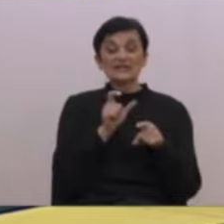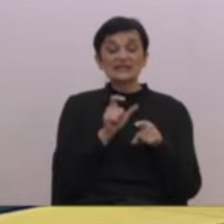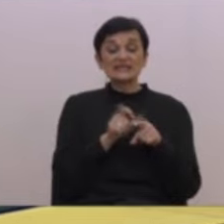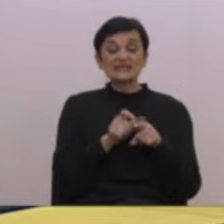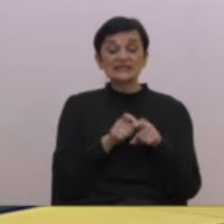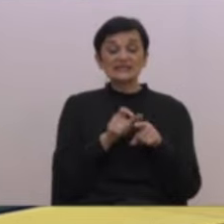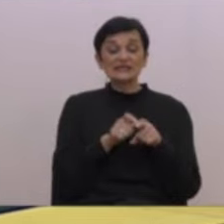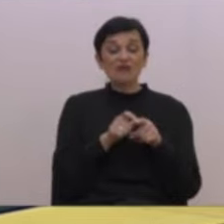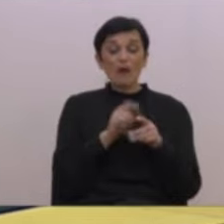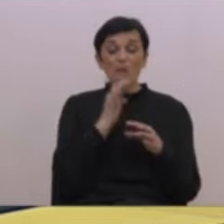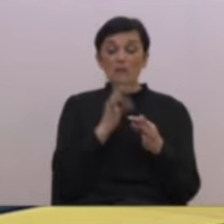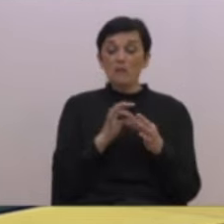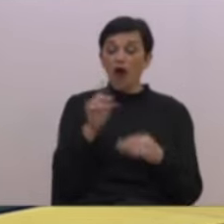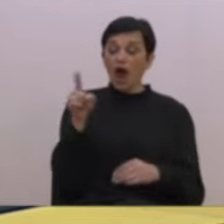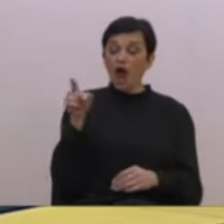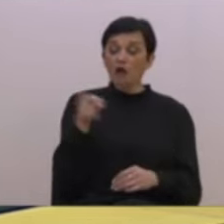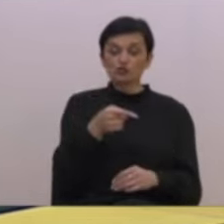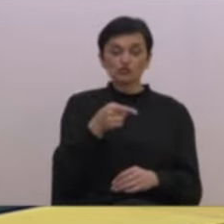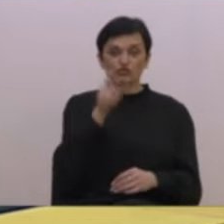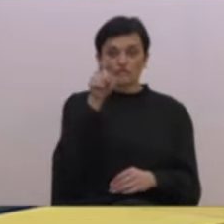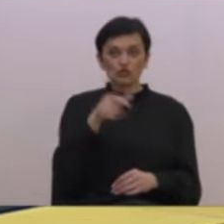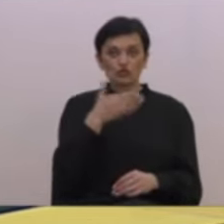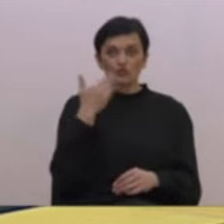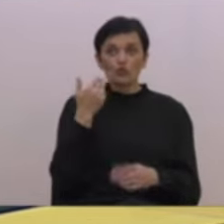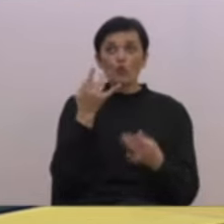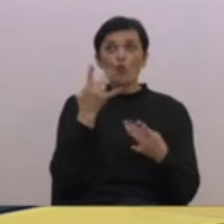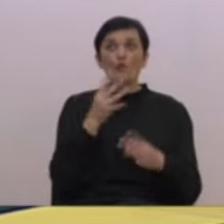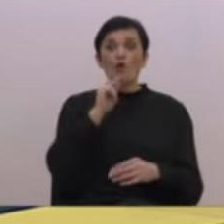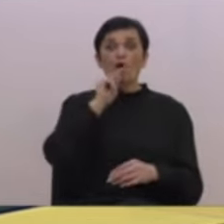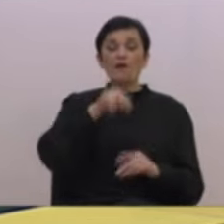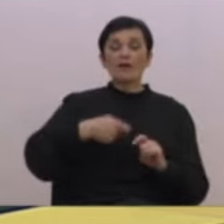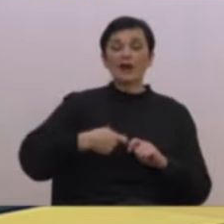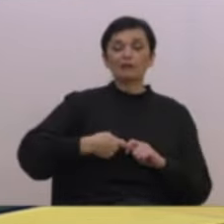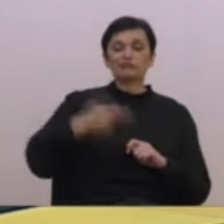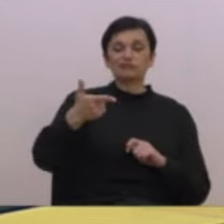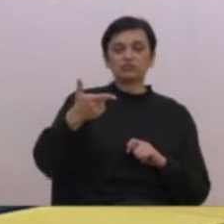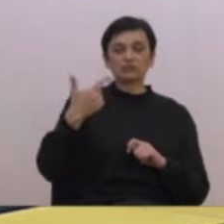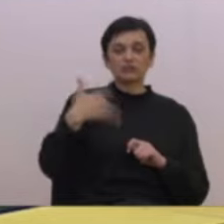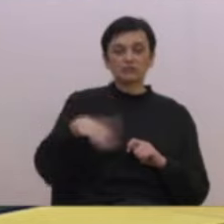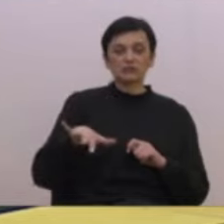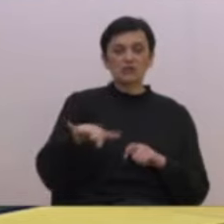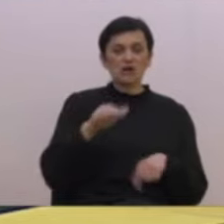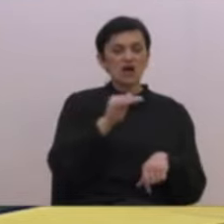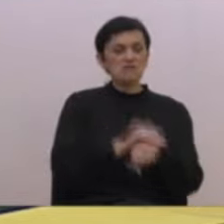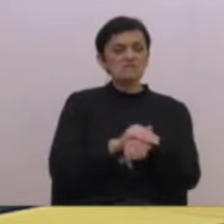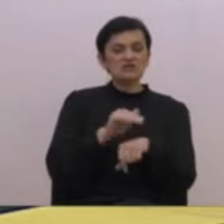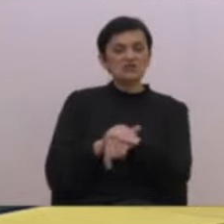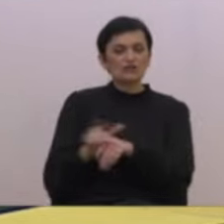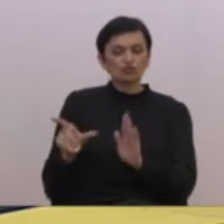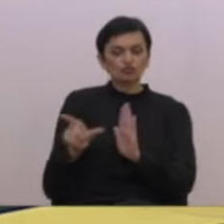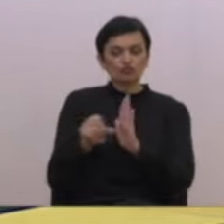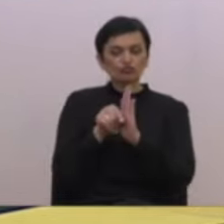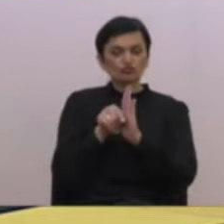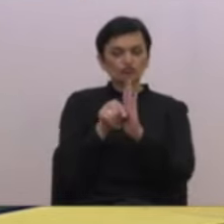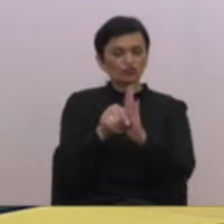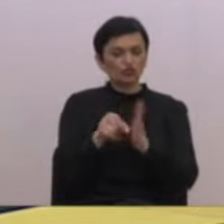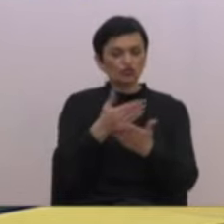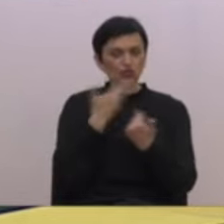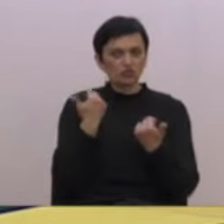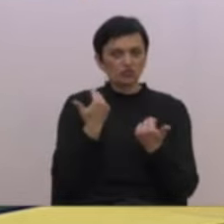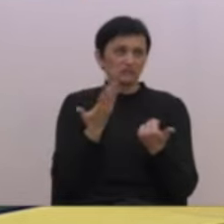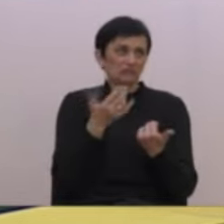რო აღარგებენ ადამიანები. უბრალოდ ბრალდება გაისროლო, მტკიცებულება არ ქონდეს და ვითომ